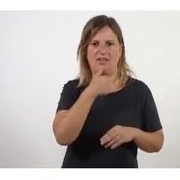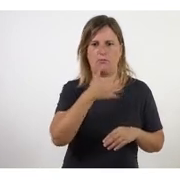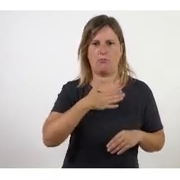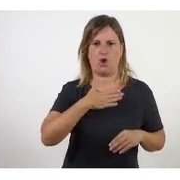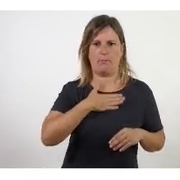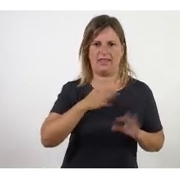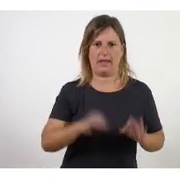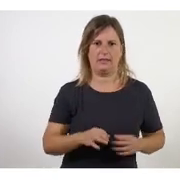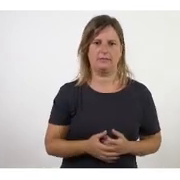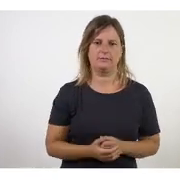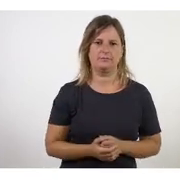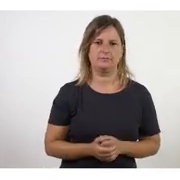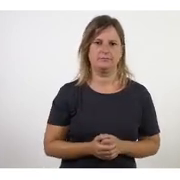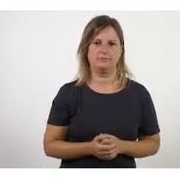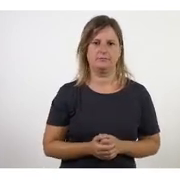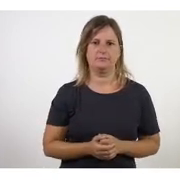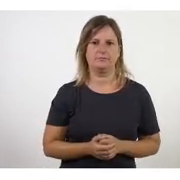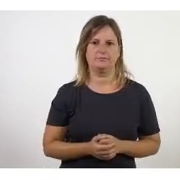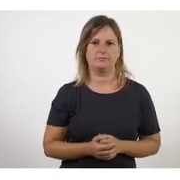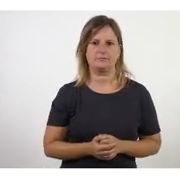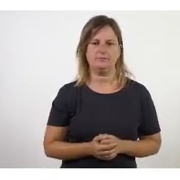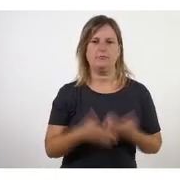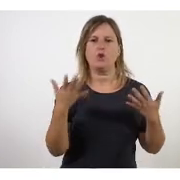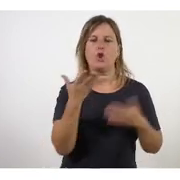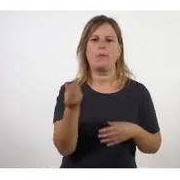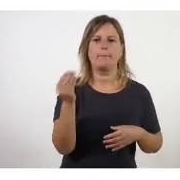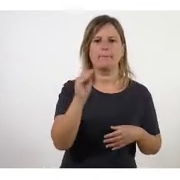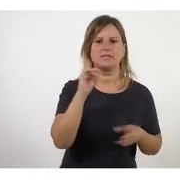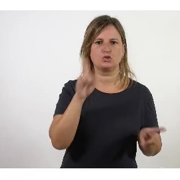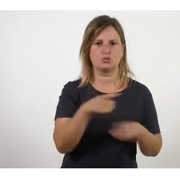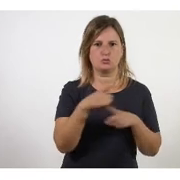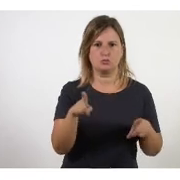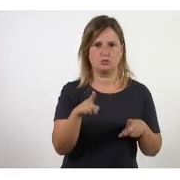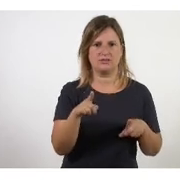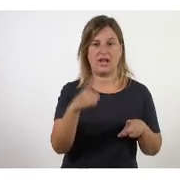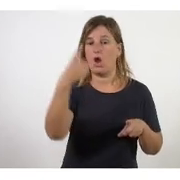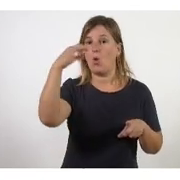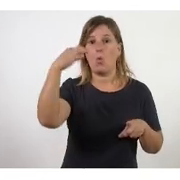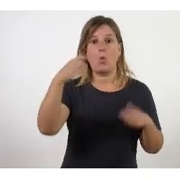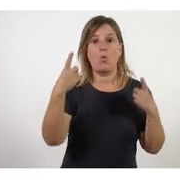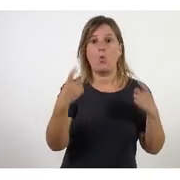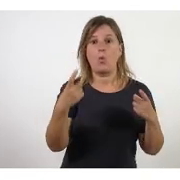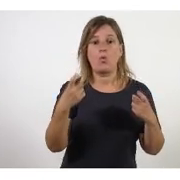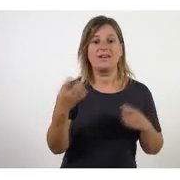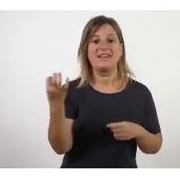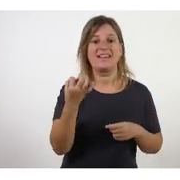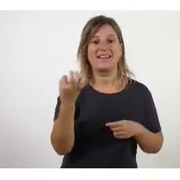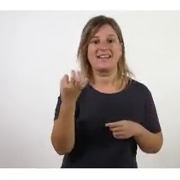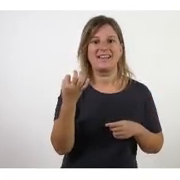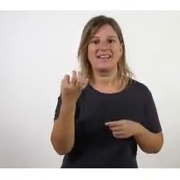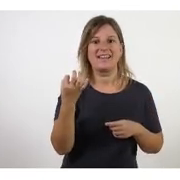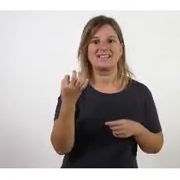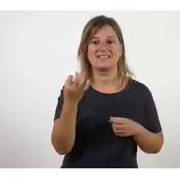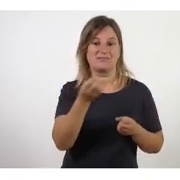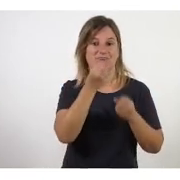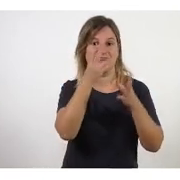és nostre. Val? Hem vist com afegir música de fons i ja només ens queda bàsicament